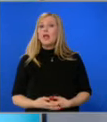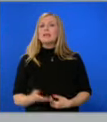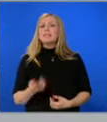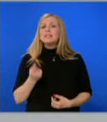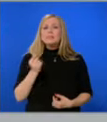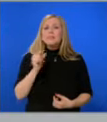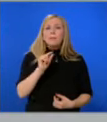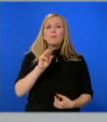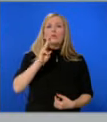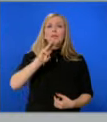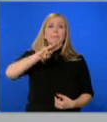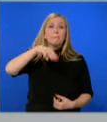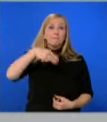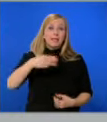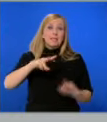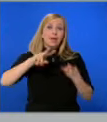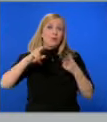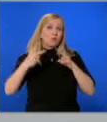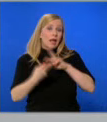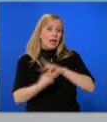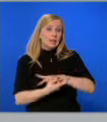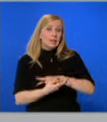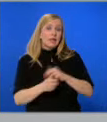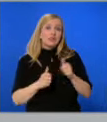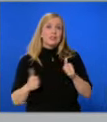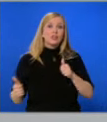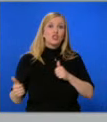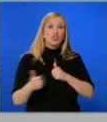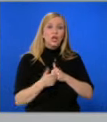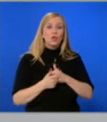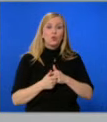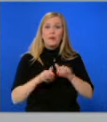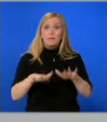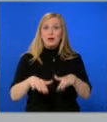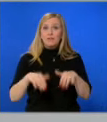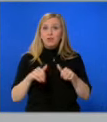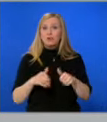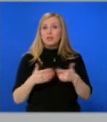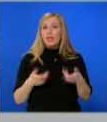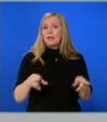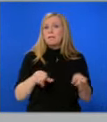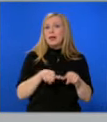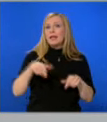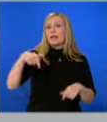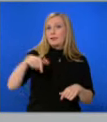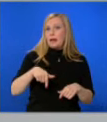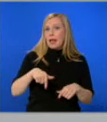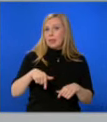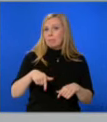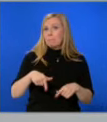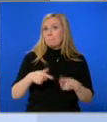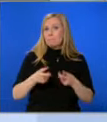месеца ротацията, която ще се извърши и начело на правителството ще застане Мария Габриел. Да очакваме